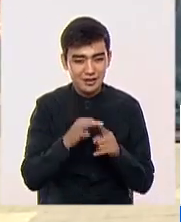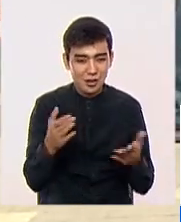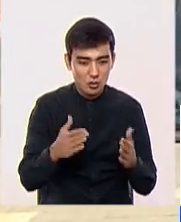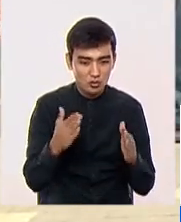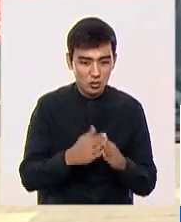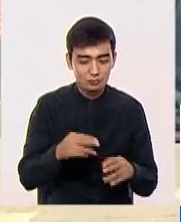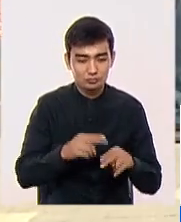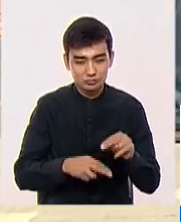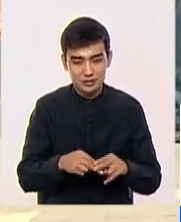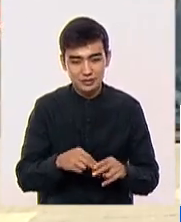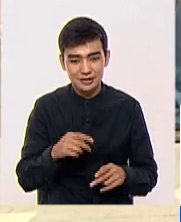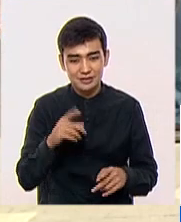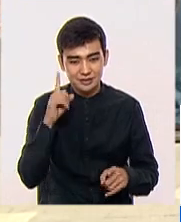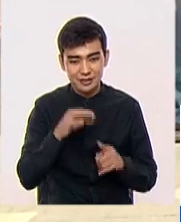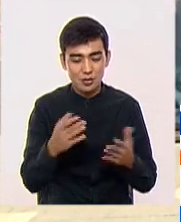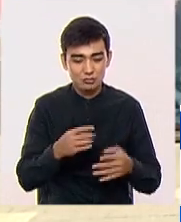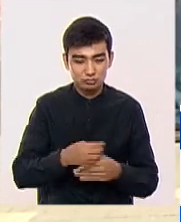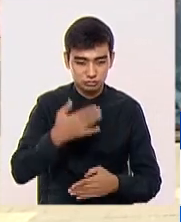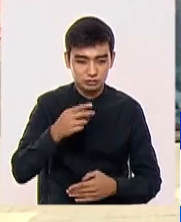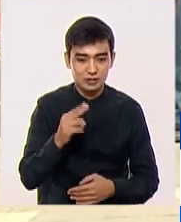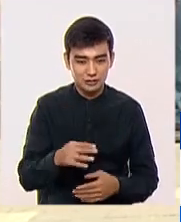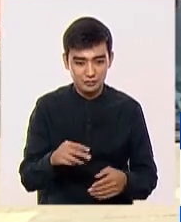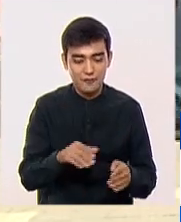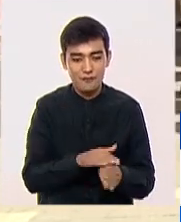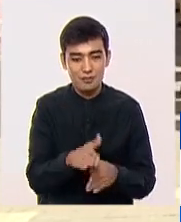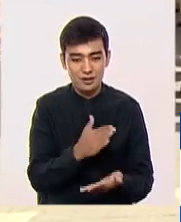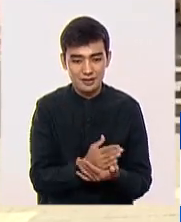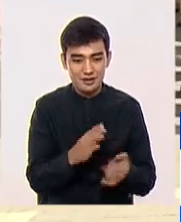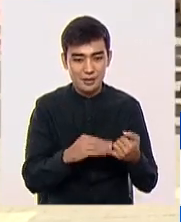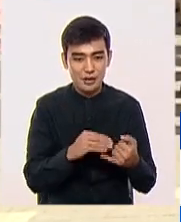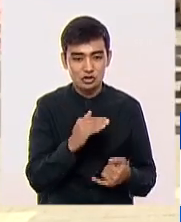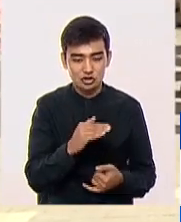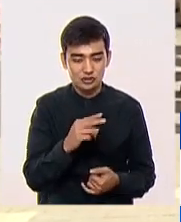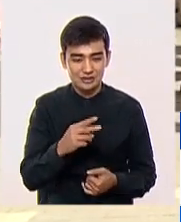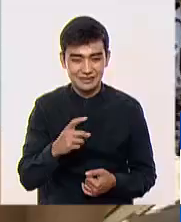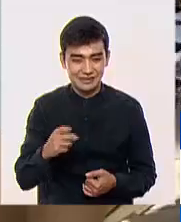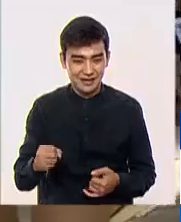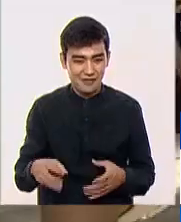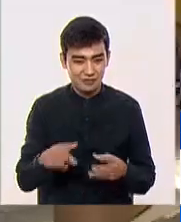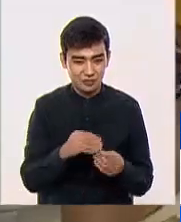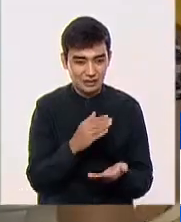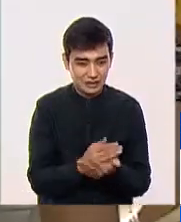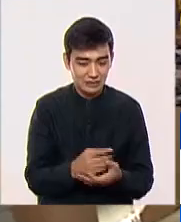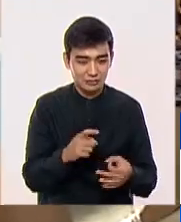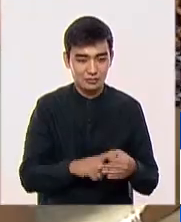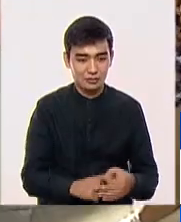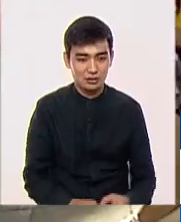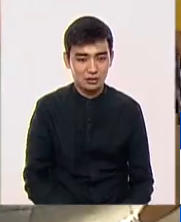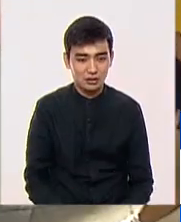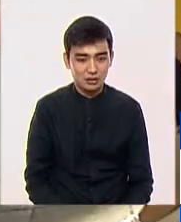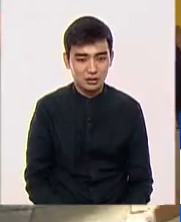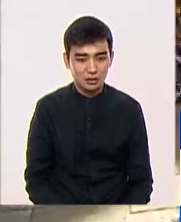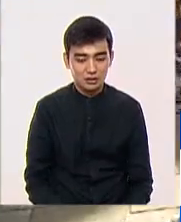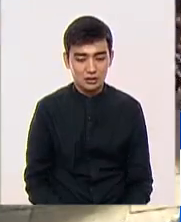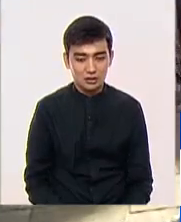яғни мақсатты түрде көп қабатты тұрғын үй, ол орындалған. Жер мына ЖК қадам туының атында барлығы. Решить надо, что-то делать. Вы